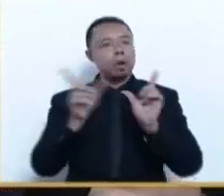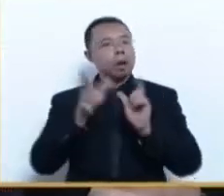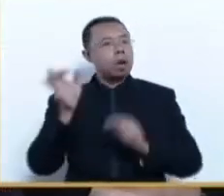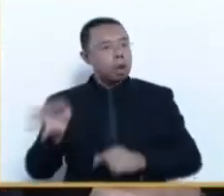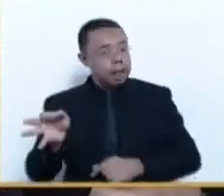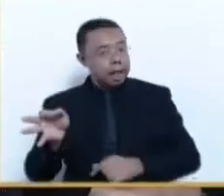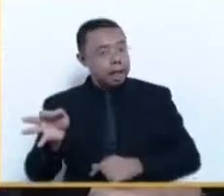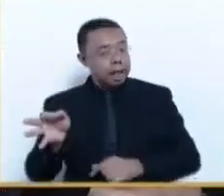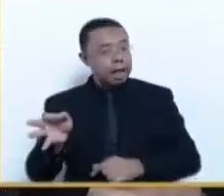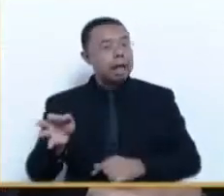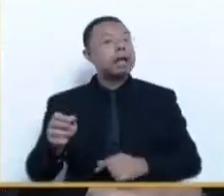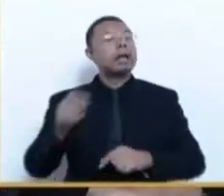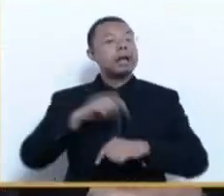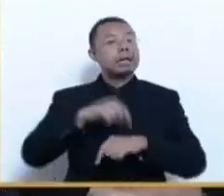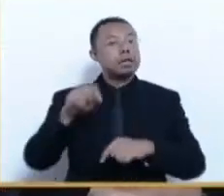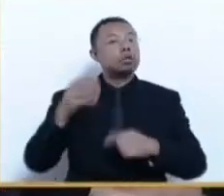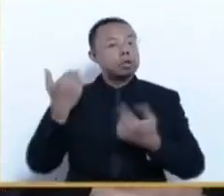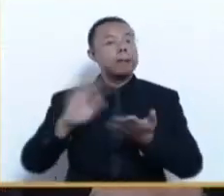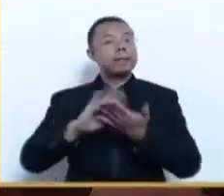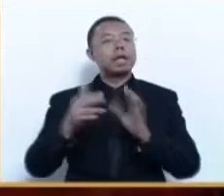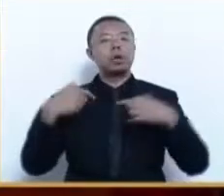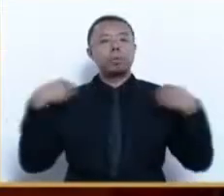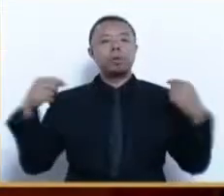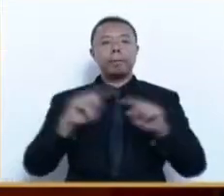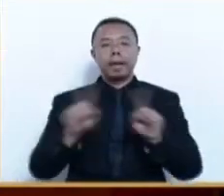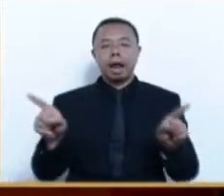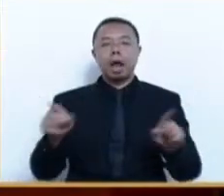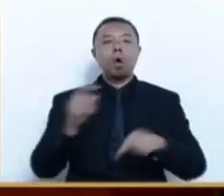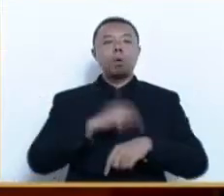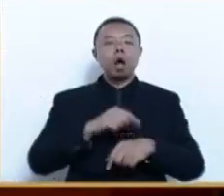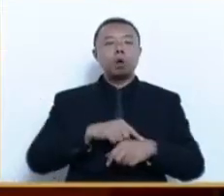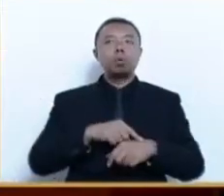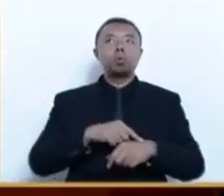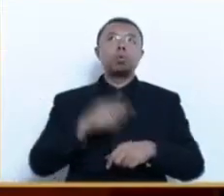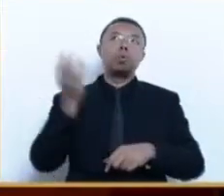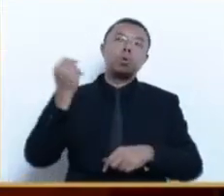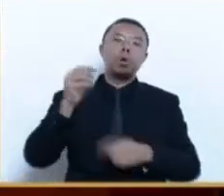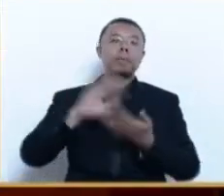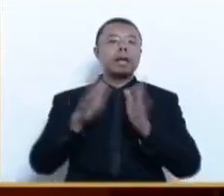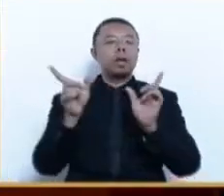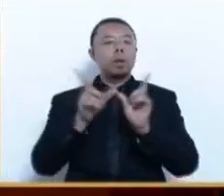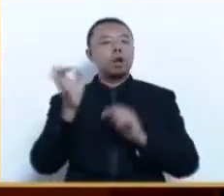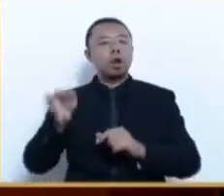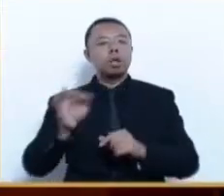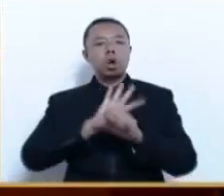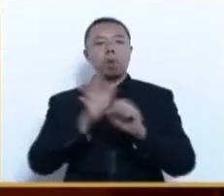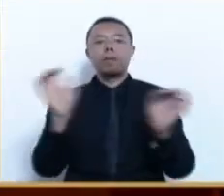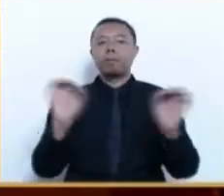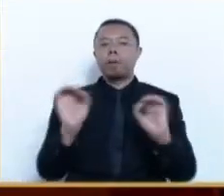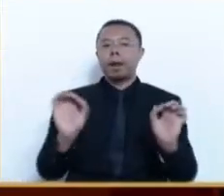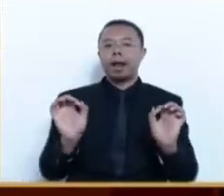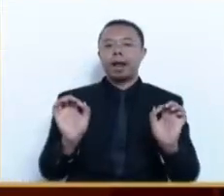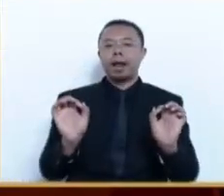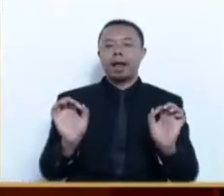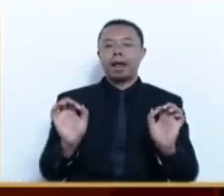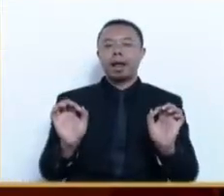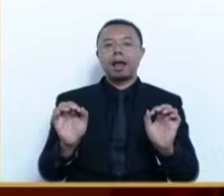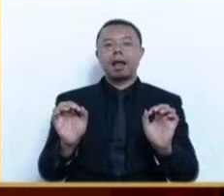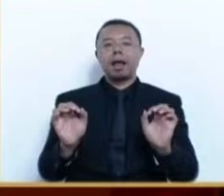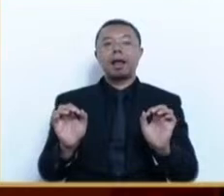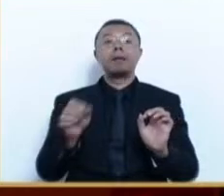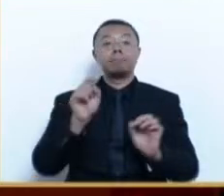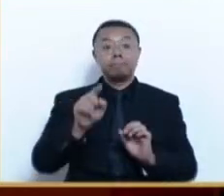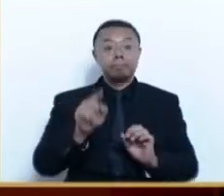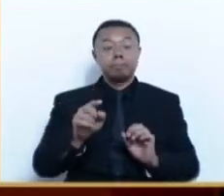Walikota dengan sudah jadi gubernur Pak waktu Bapak jadi Walikota covid belum ada Pak pandemi